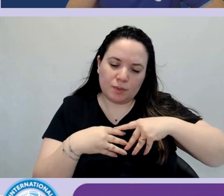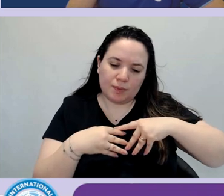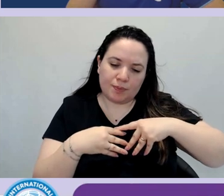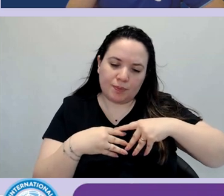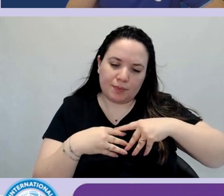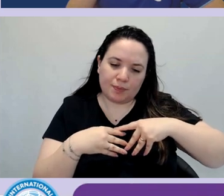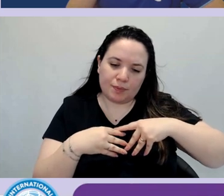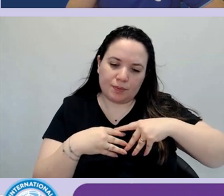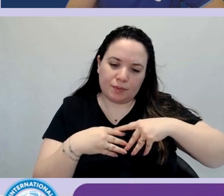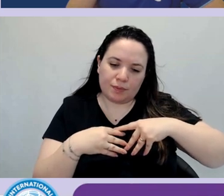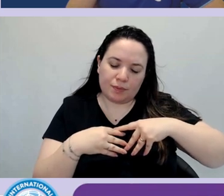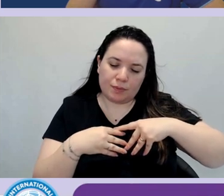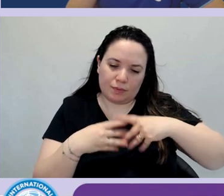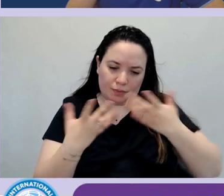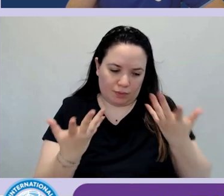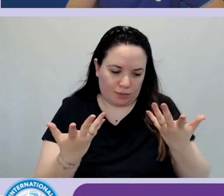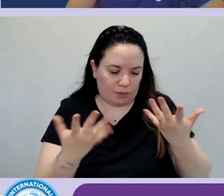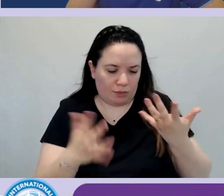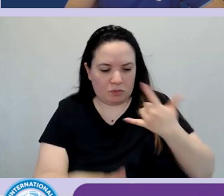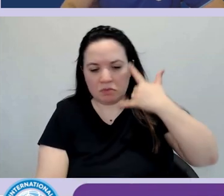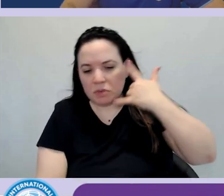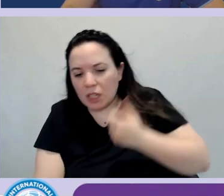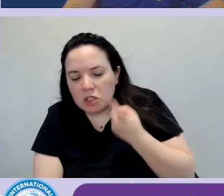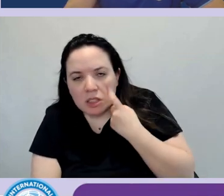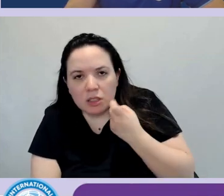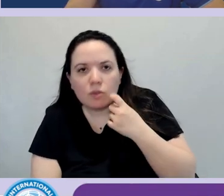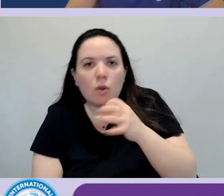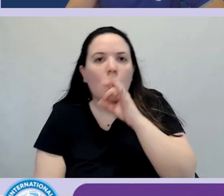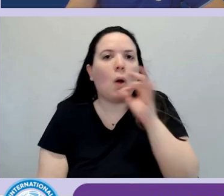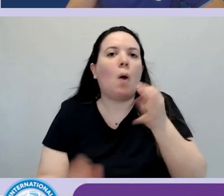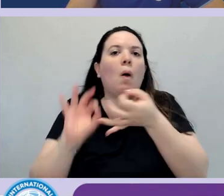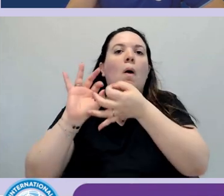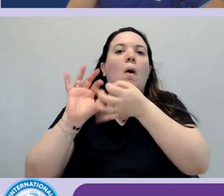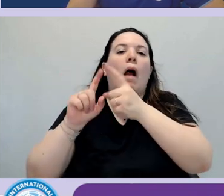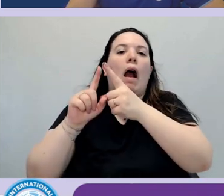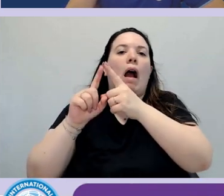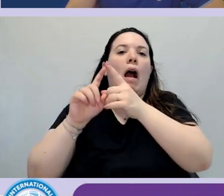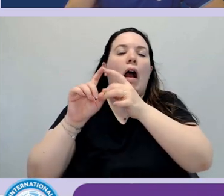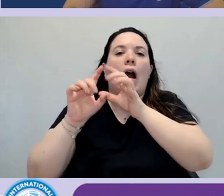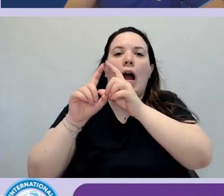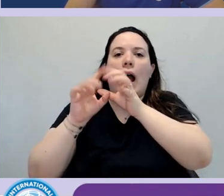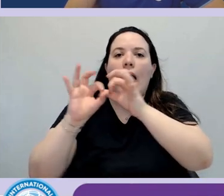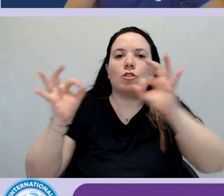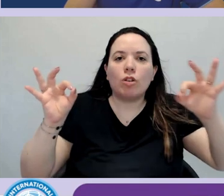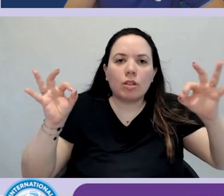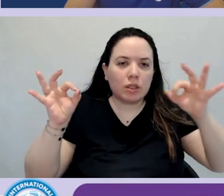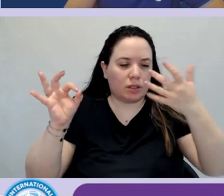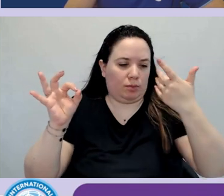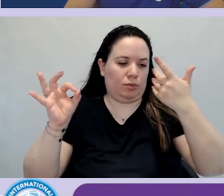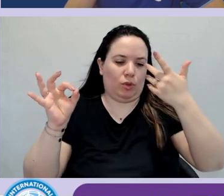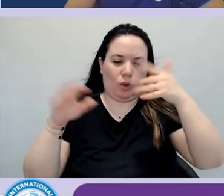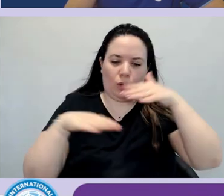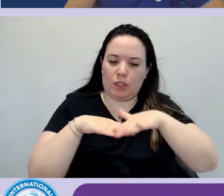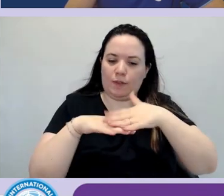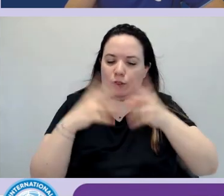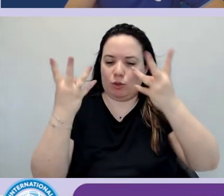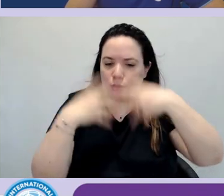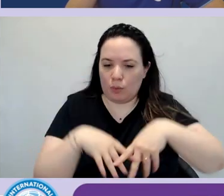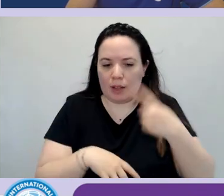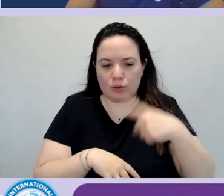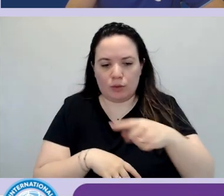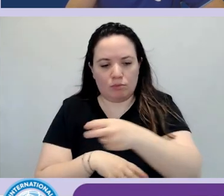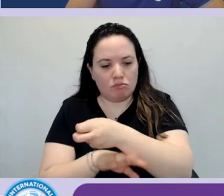automatici che utilizzano intelligenza artificiale o algoritmi simili per generare un